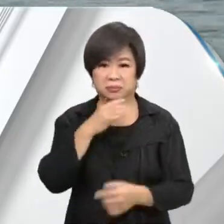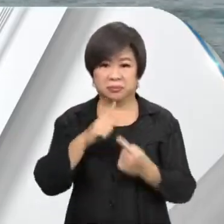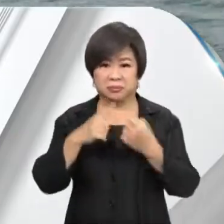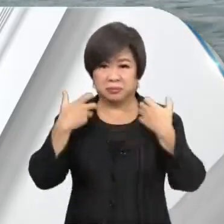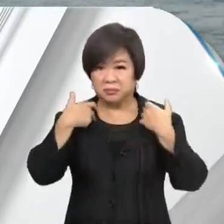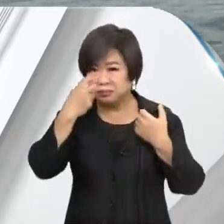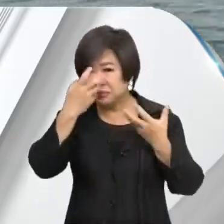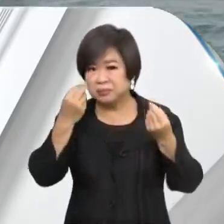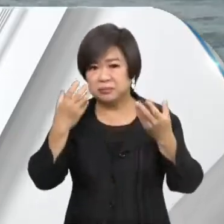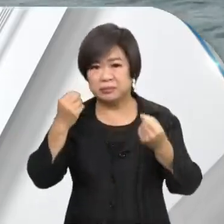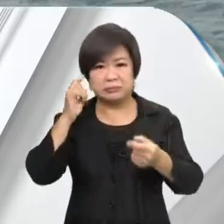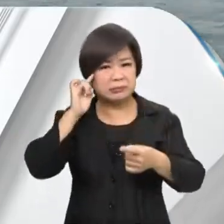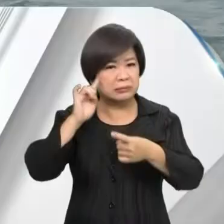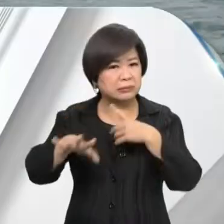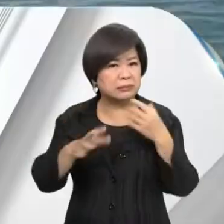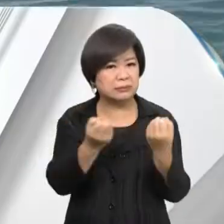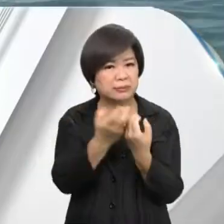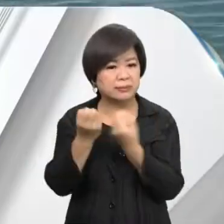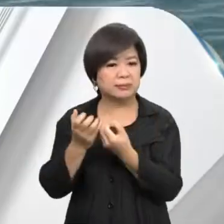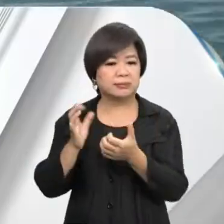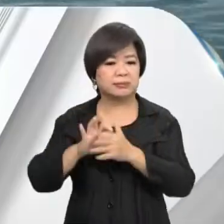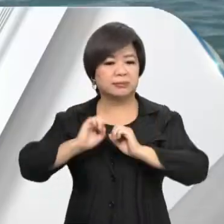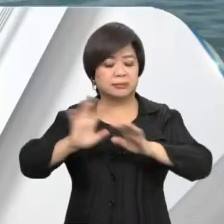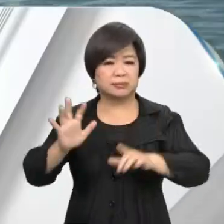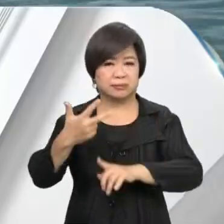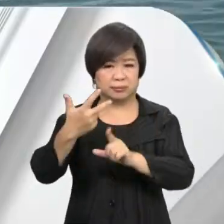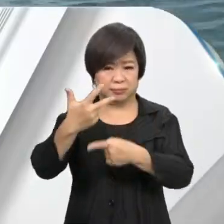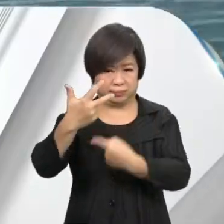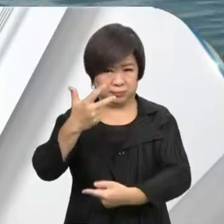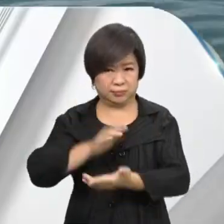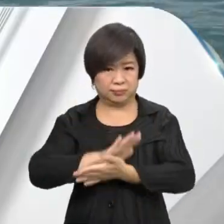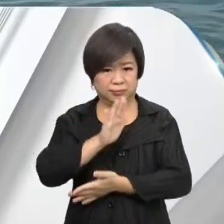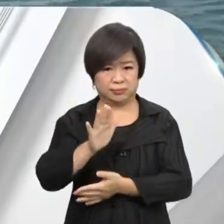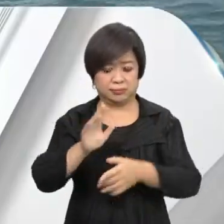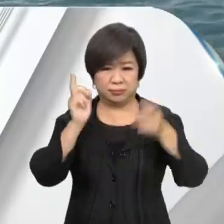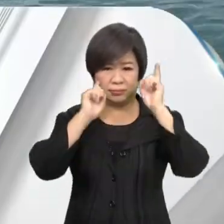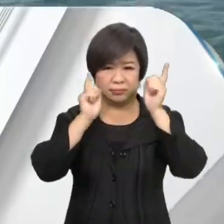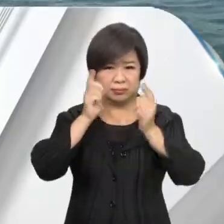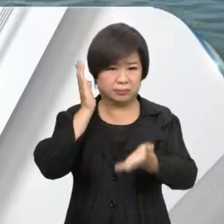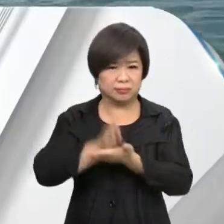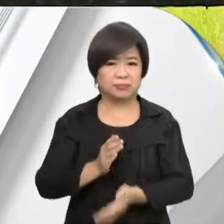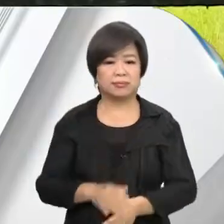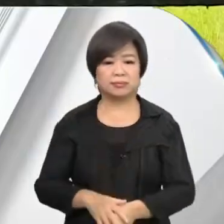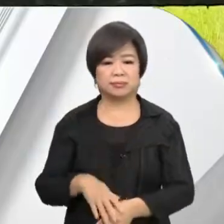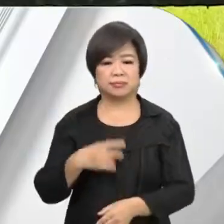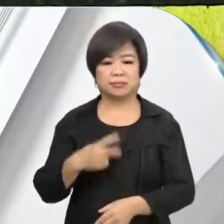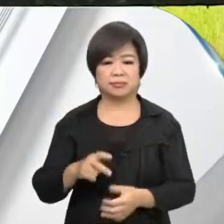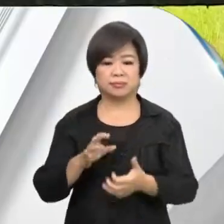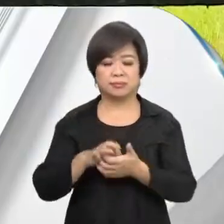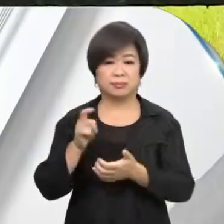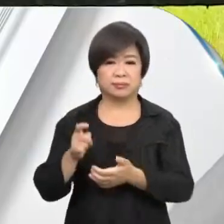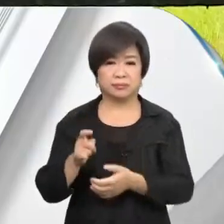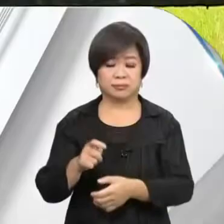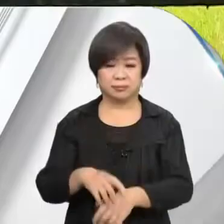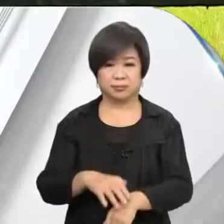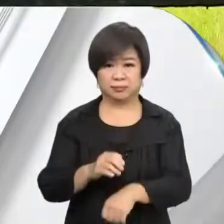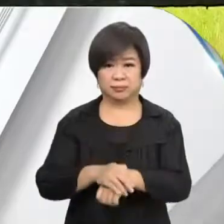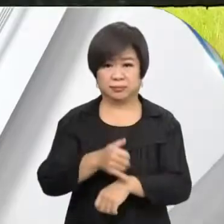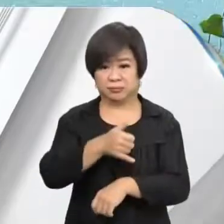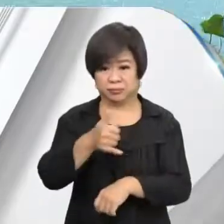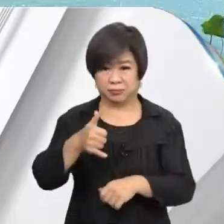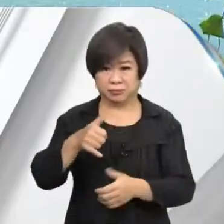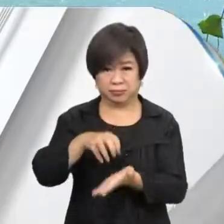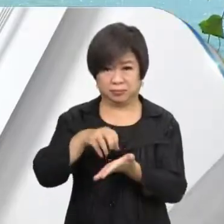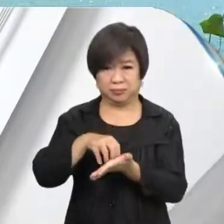意外，同县政府公告，今年春节起时发水库专门的搞水，同时将由救生员直接为数万人来